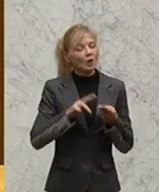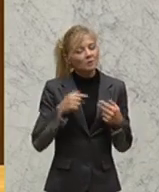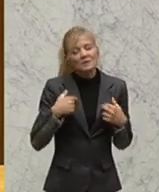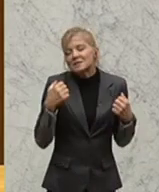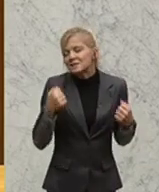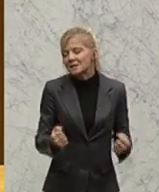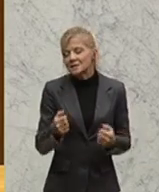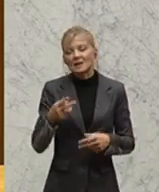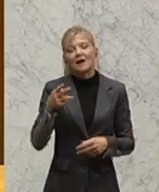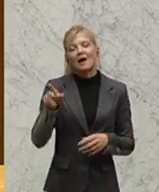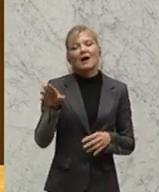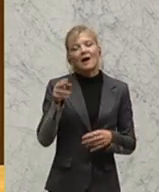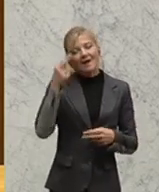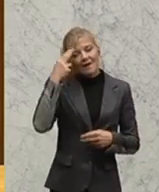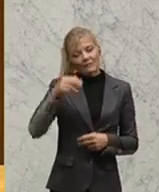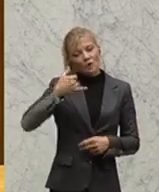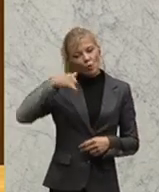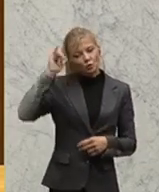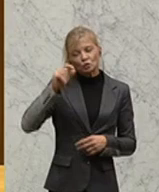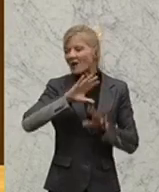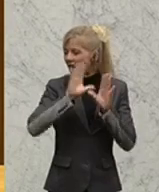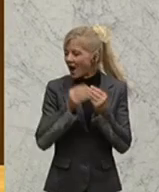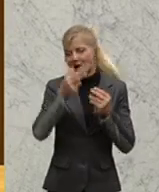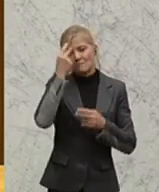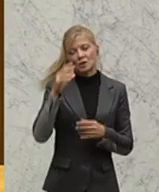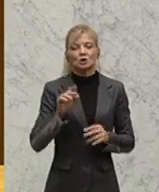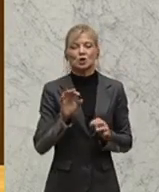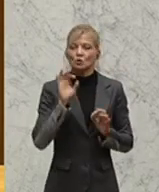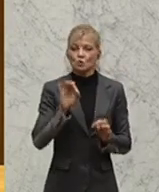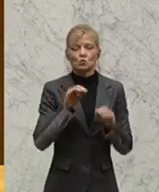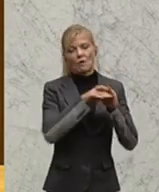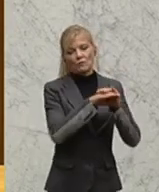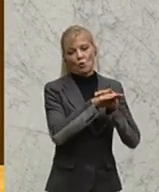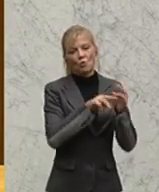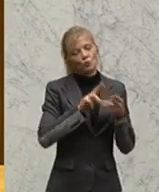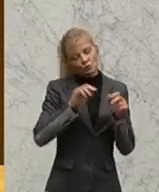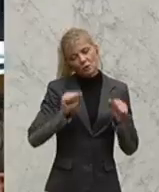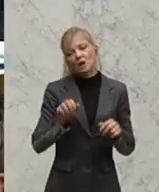Menschen in guter Hand und werden auch in Zukunft gemeinsam in eine gute Richtung weiterarbeiten können.